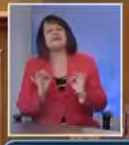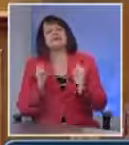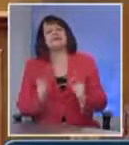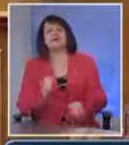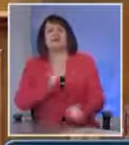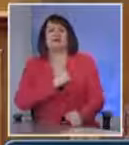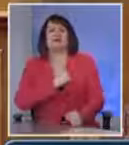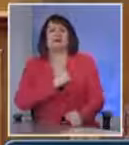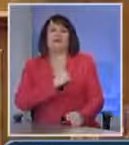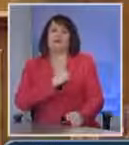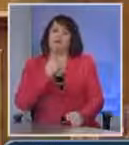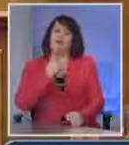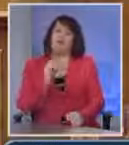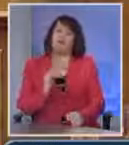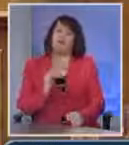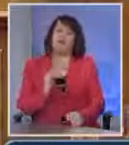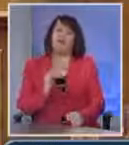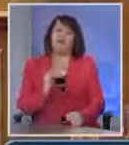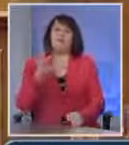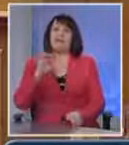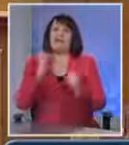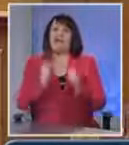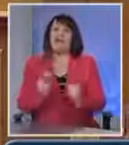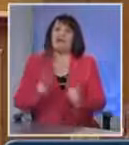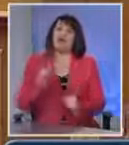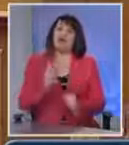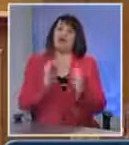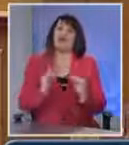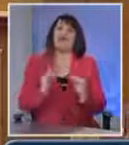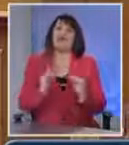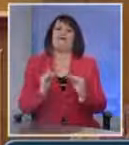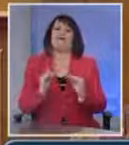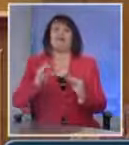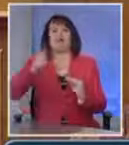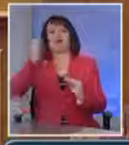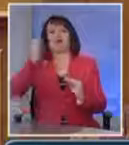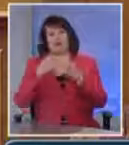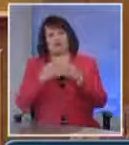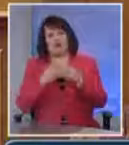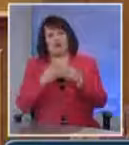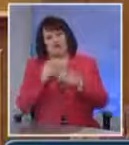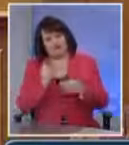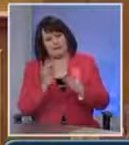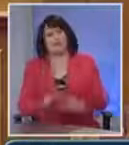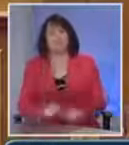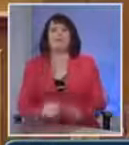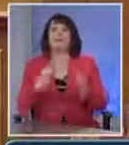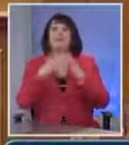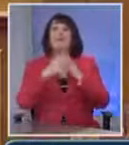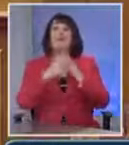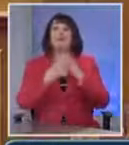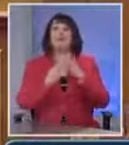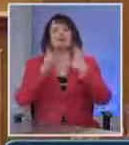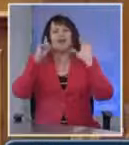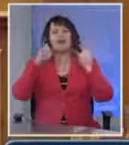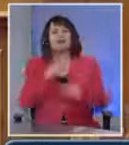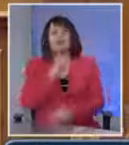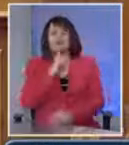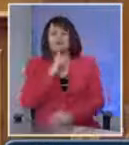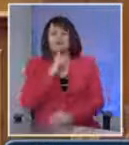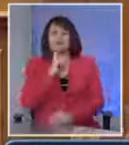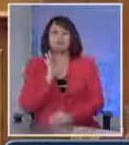ότι δεν πρέπει να καταργηθεί το μπόνους των 50 ευρών στο πρώτο κόμμα. Ο κύριος Παυλόπουλος είναι σιωπηλός, γιατί